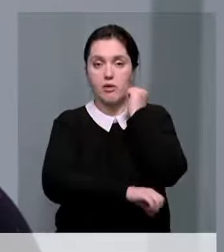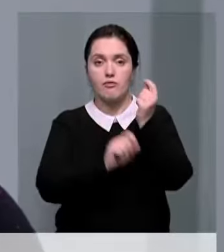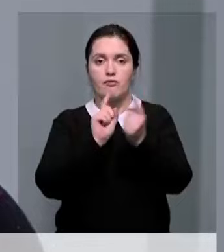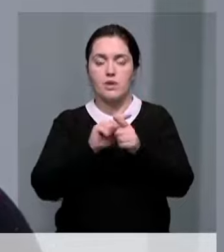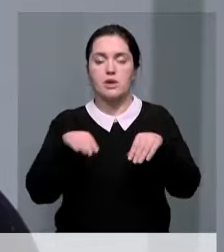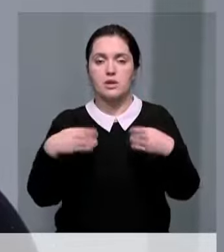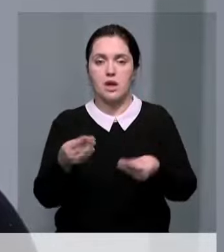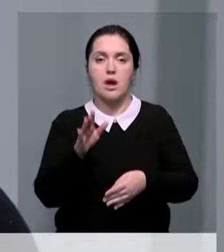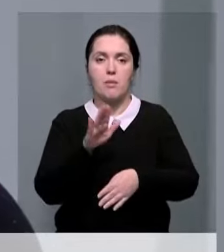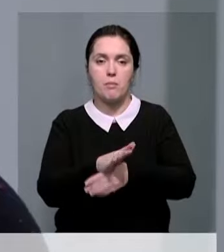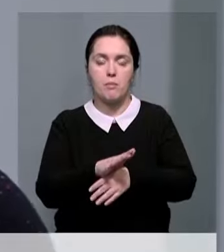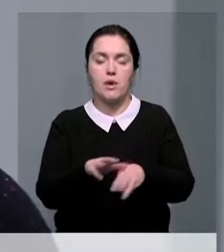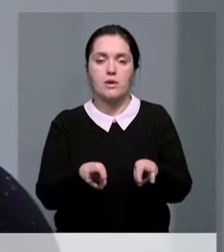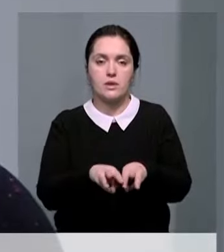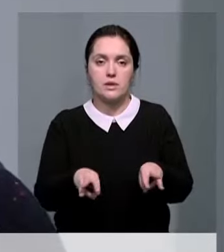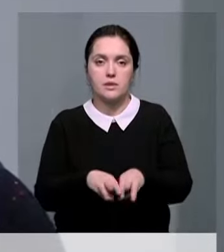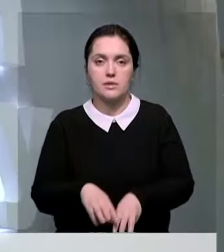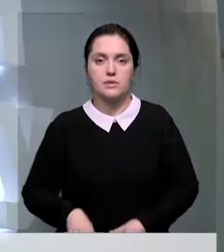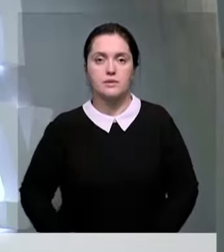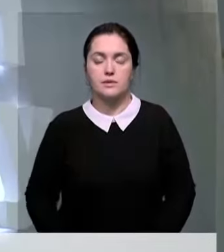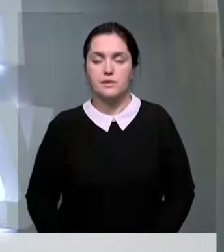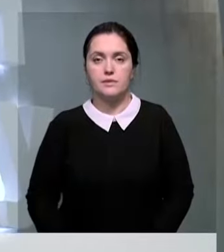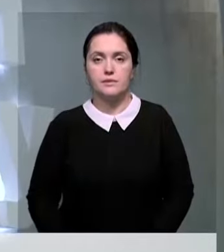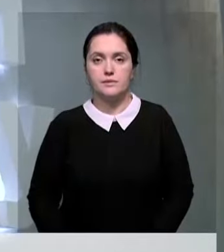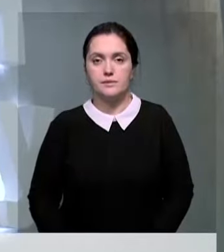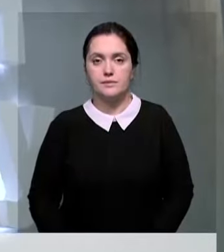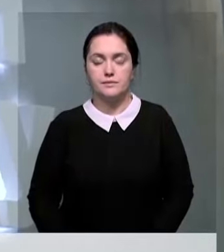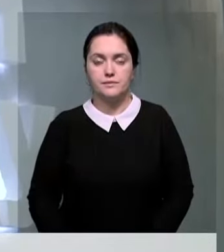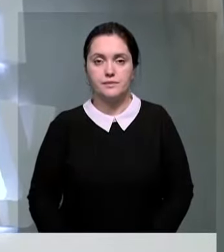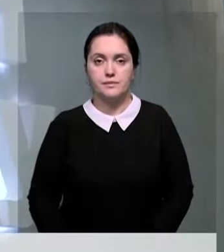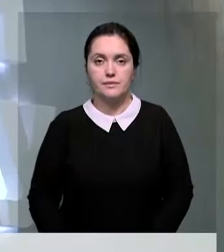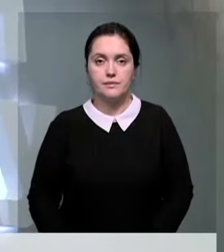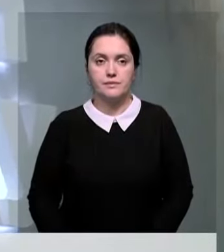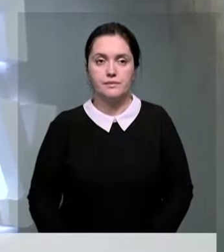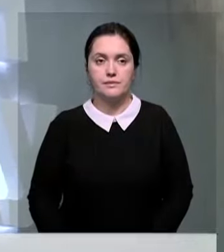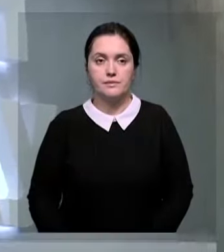поручений местным властям по данной программе. Наталья Волкова, Тулеген Иманов, Петропавловск, 24 КЗ.